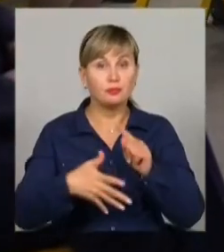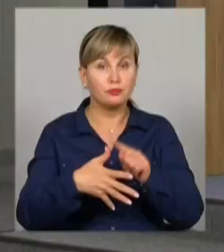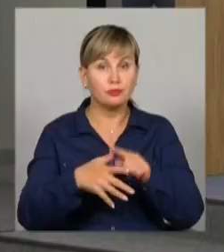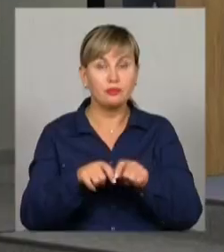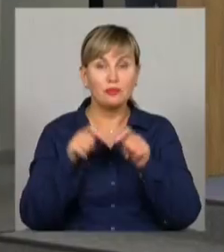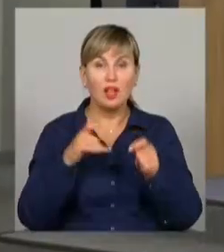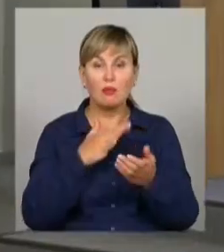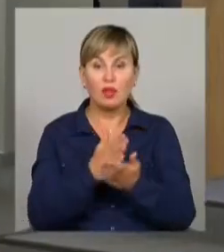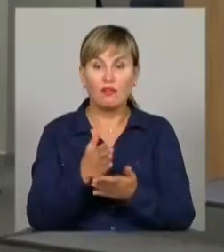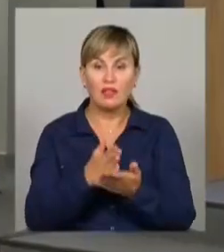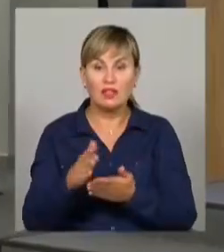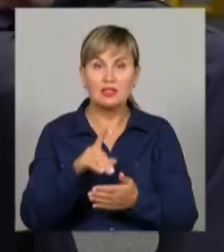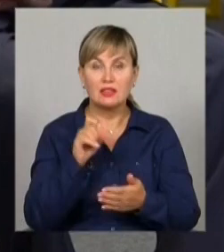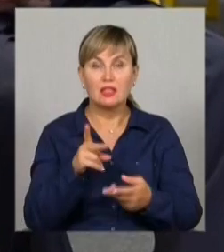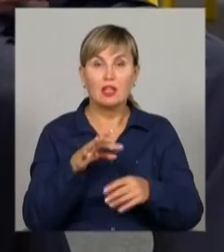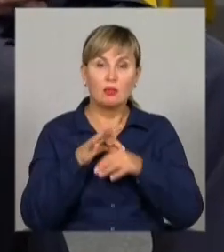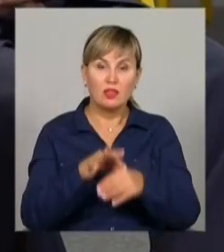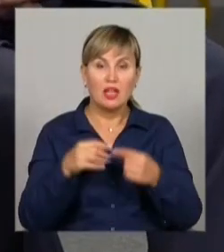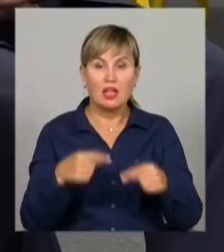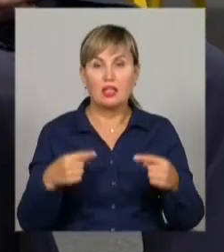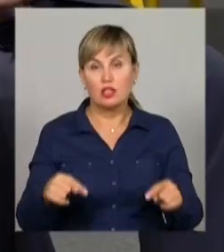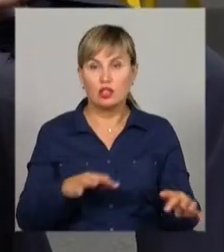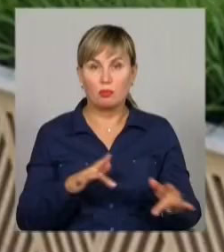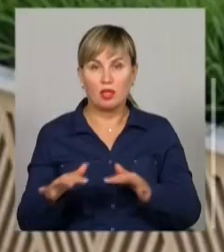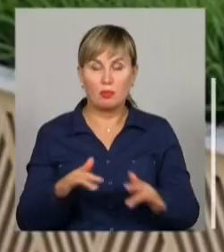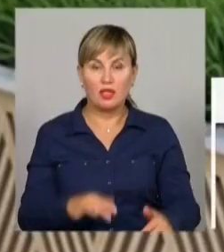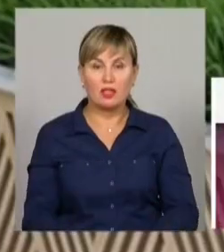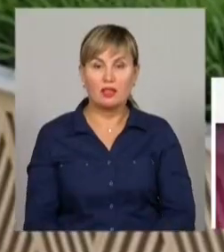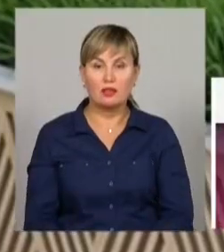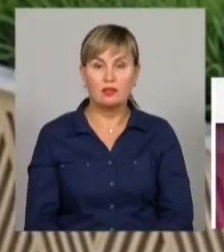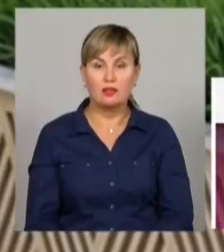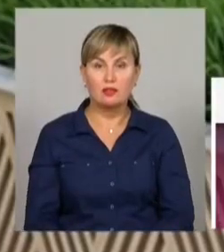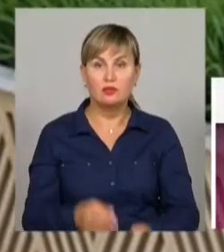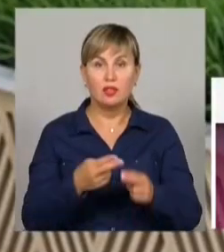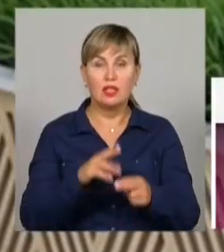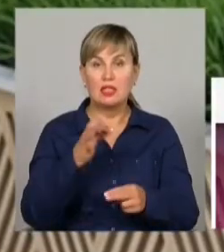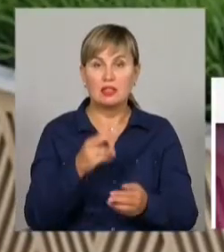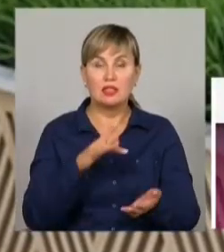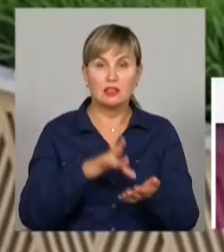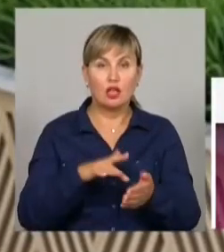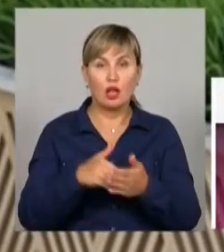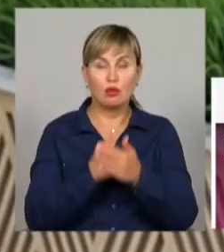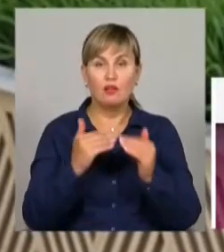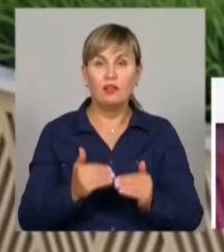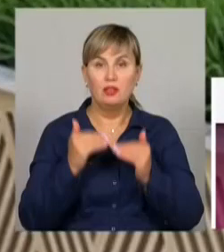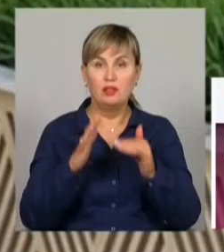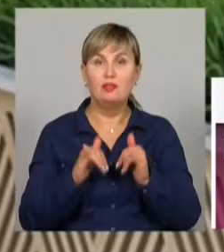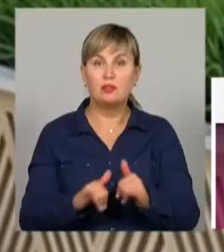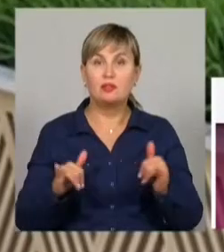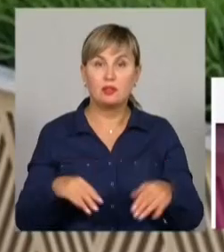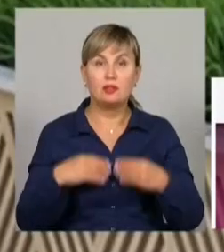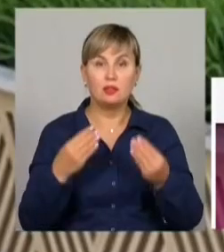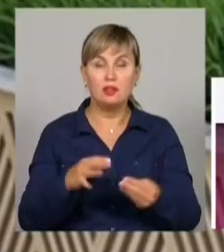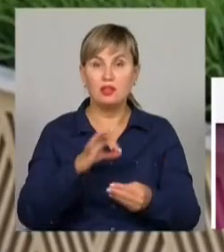открыли многофункциональный актовый зал для проведения различных мероприятий. Вот этот вот социальный центр – это новый этап, наверное, в развитии